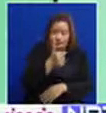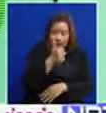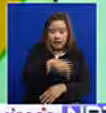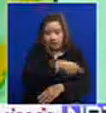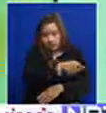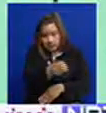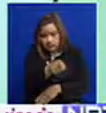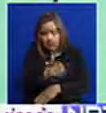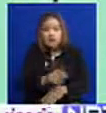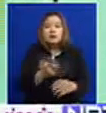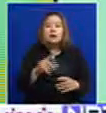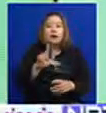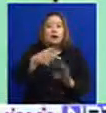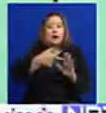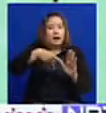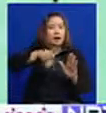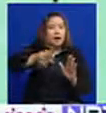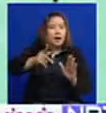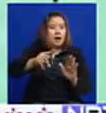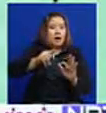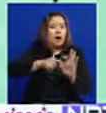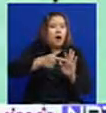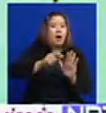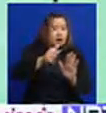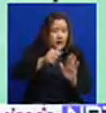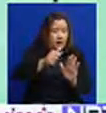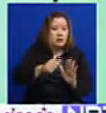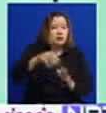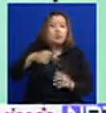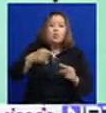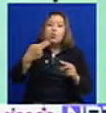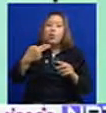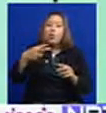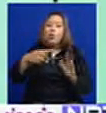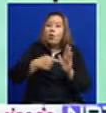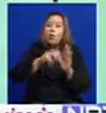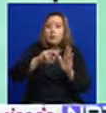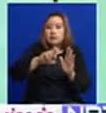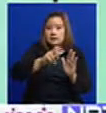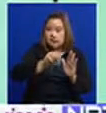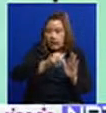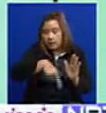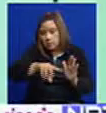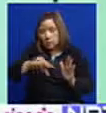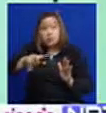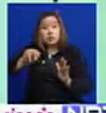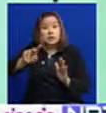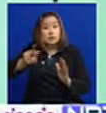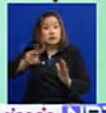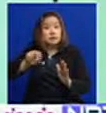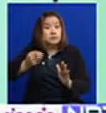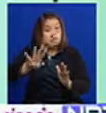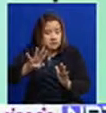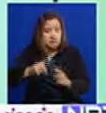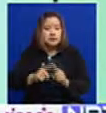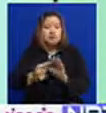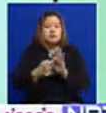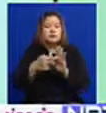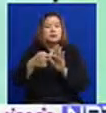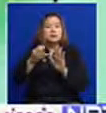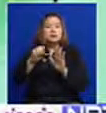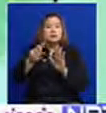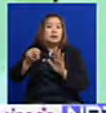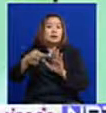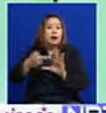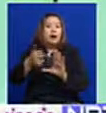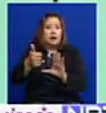ข้าซอยราชปาเขาถนนลาดพร้าวถึงวังหินหรือเลี้ยวซ้ายเข้าถนนพหลโยธิน34เสนานิคม2หรือเสนานิคม